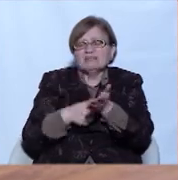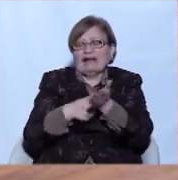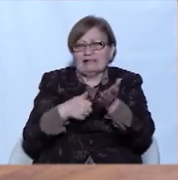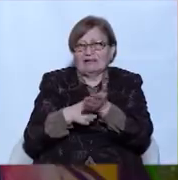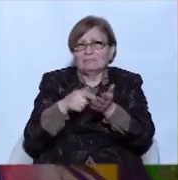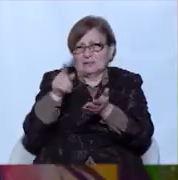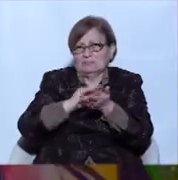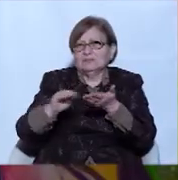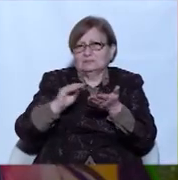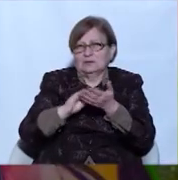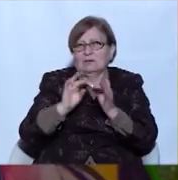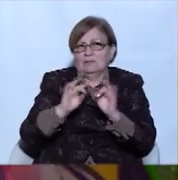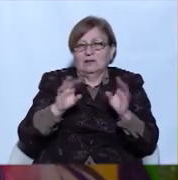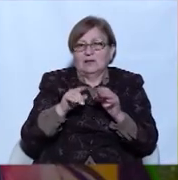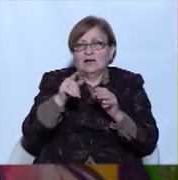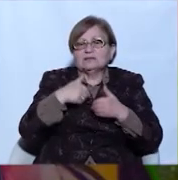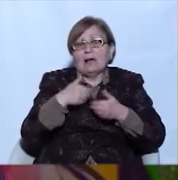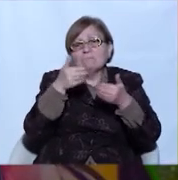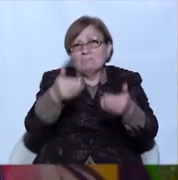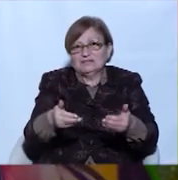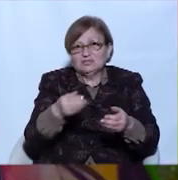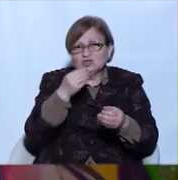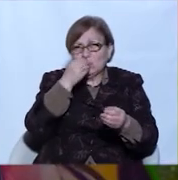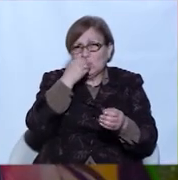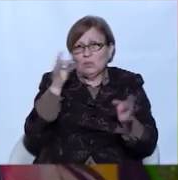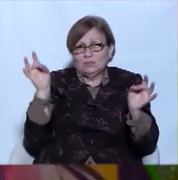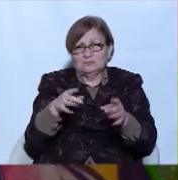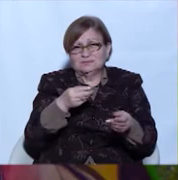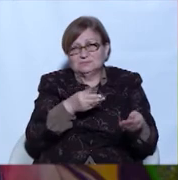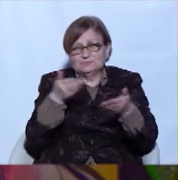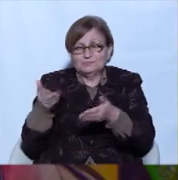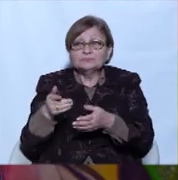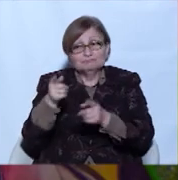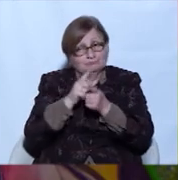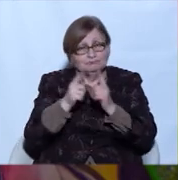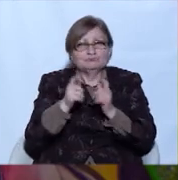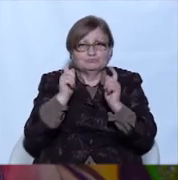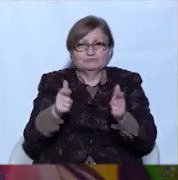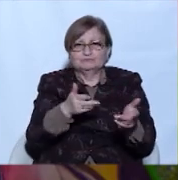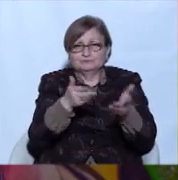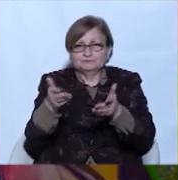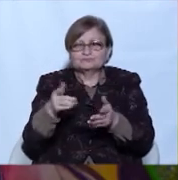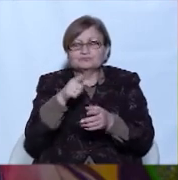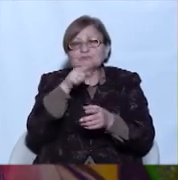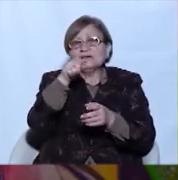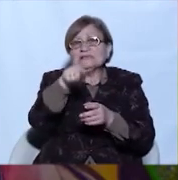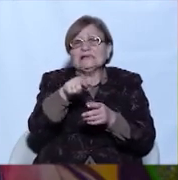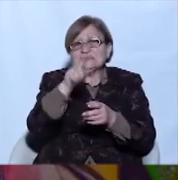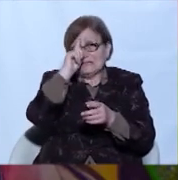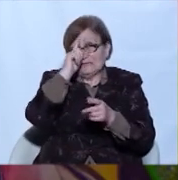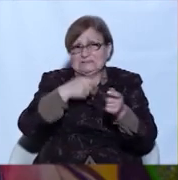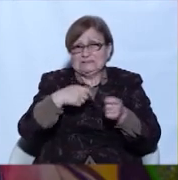ბოთხრობის დაწერაში სადილზე თუ დამპატიჟებო პოლის პატიჟებს მას სადილზე და ოგი რენი უყვება ძალიან